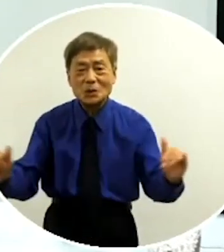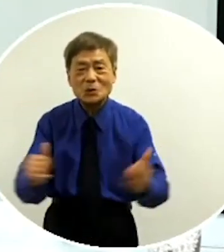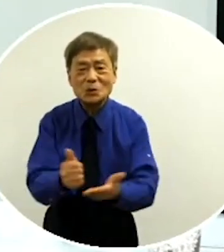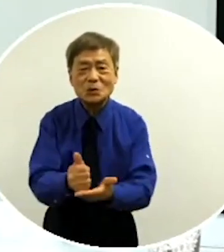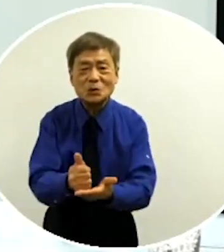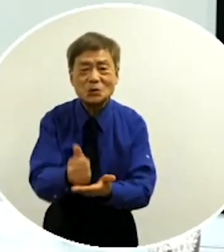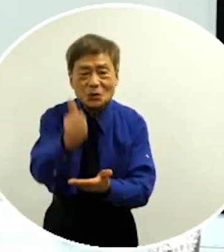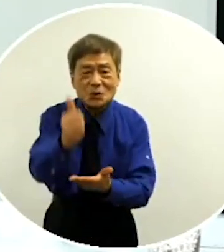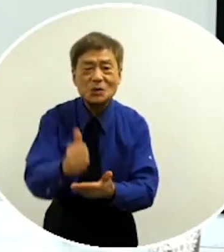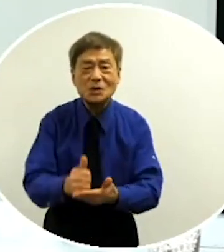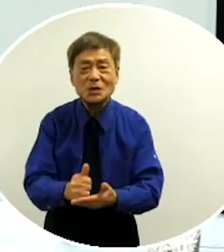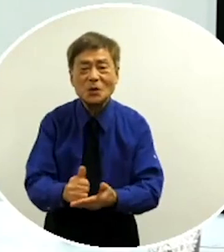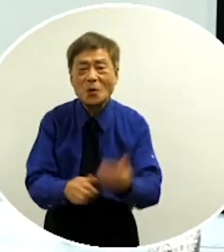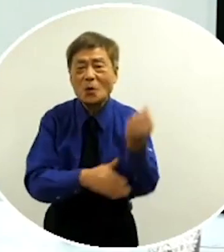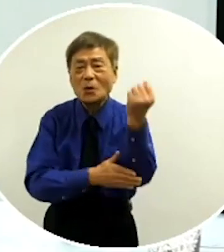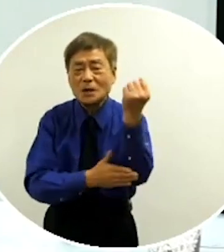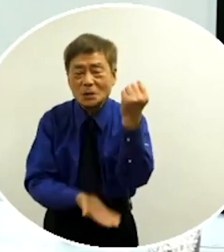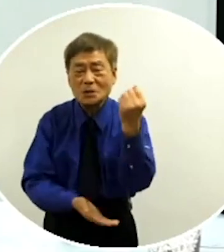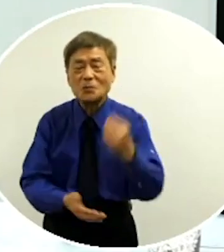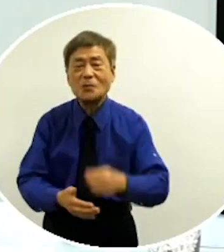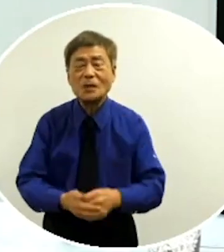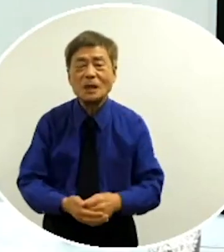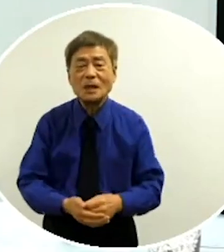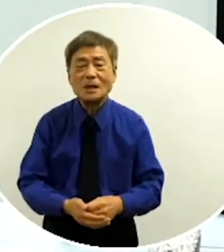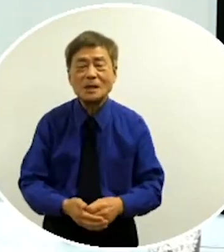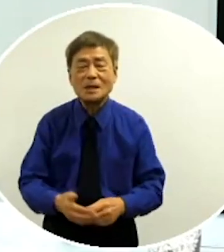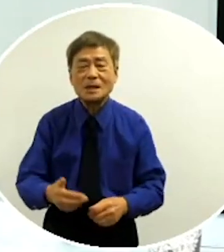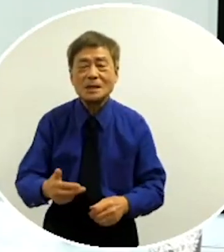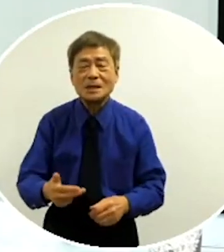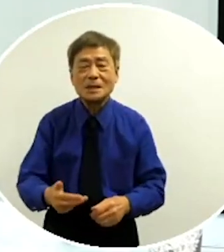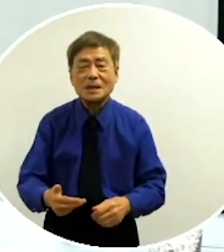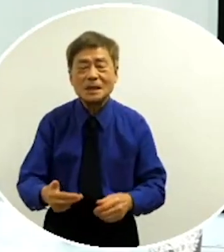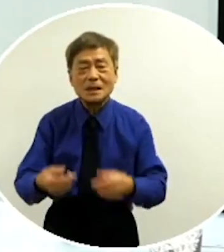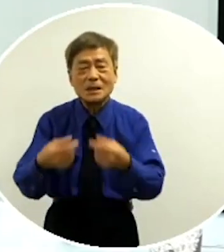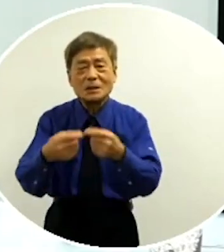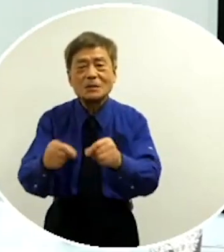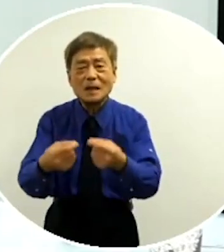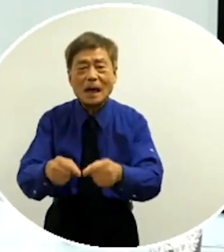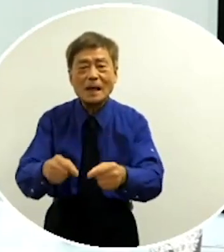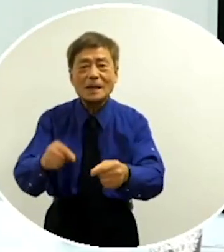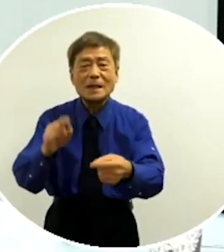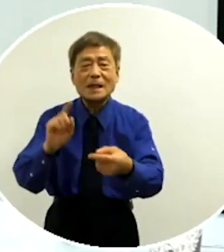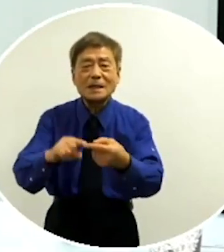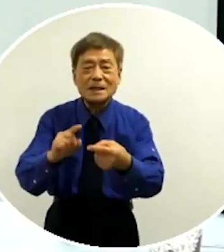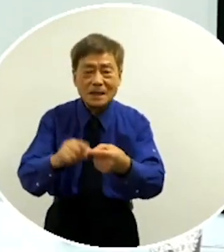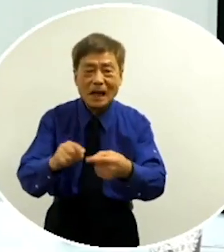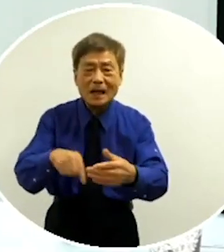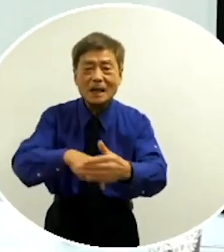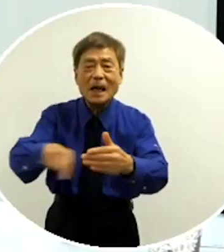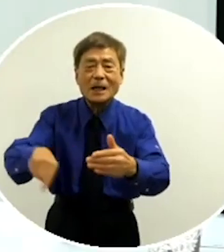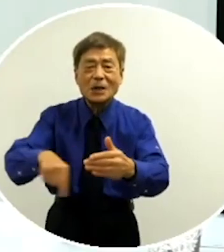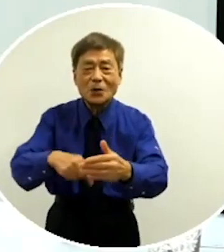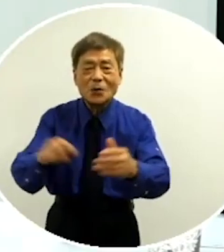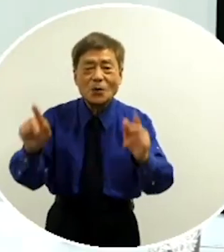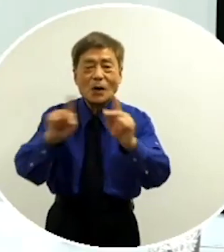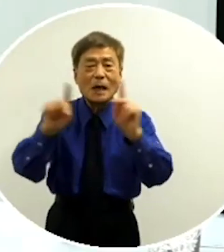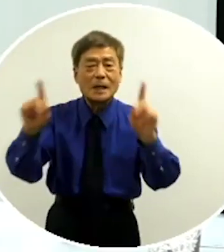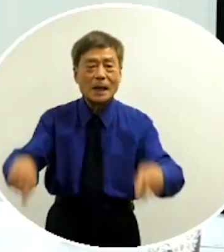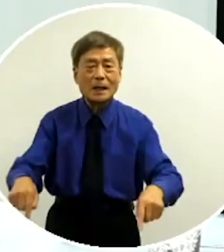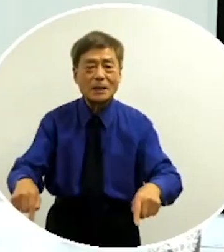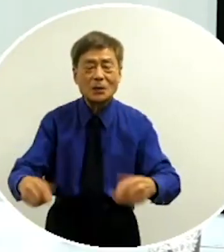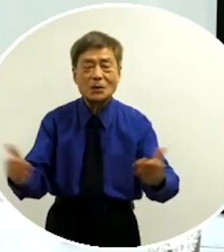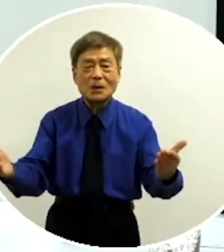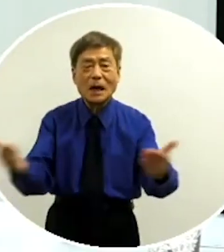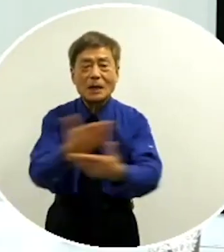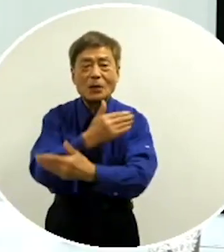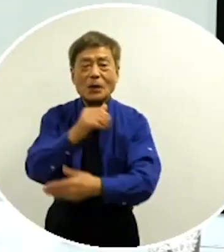もう私は最近これ獅子っていう言葉ではなくてですね具体的な課題はっていう風置き換えた方がいいんじゃないかなというふうに思ってまし